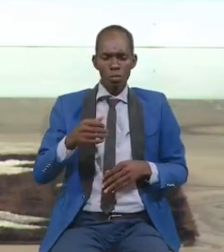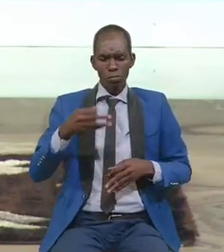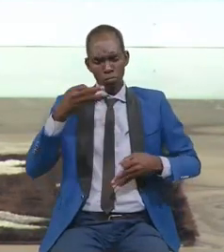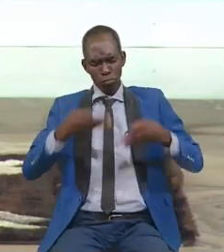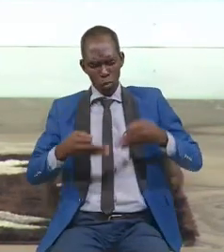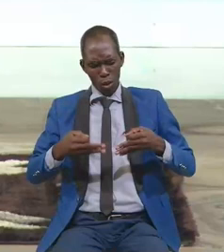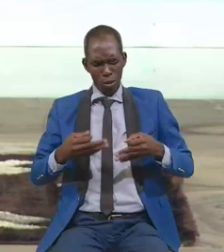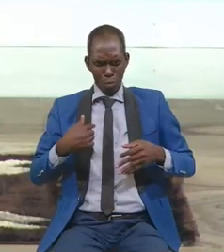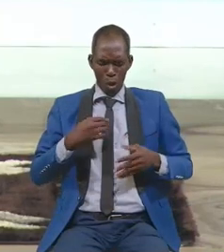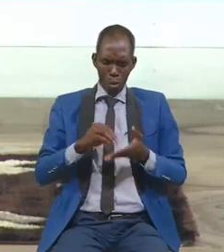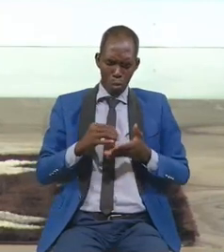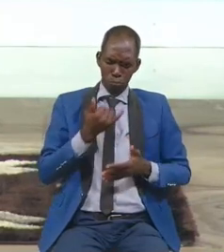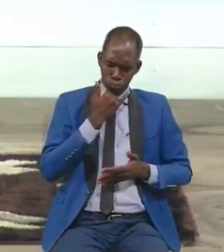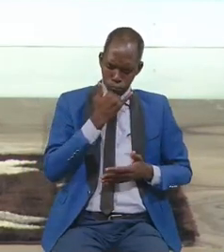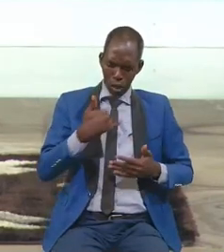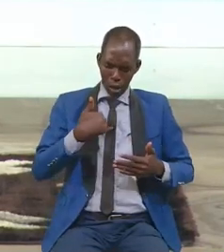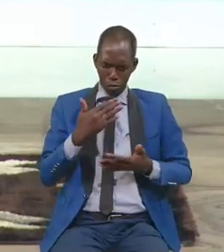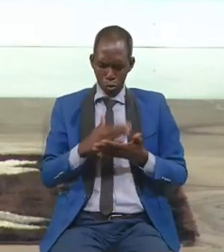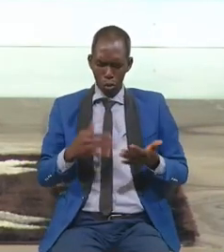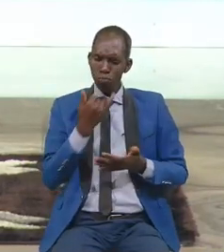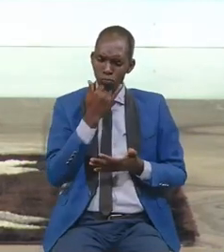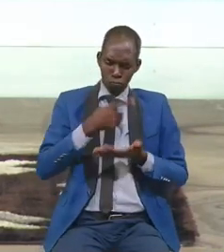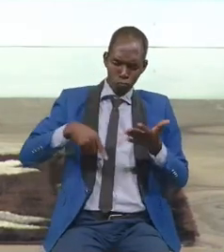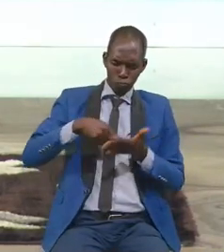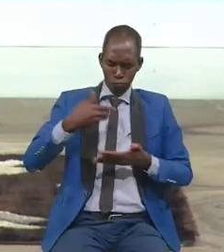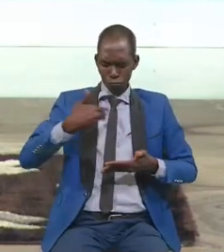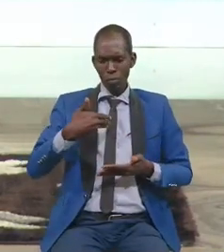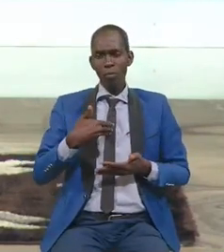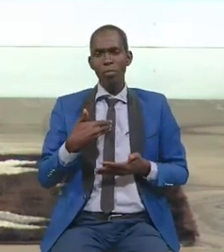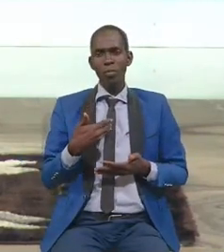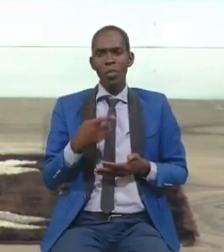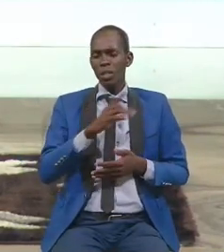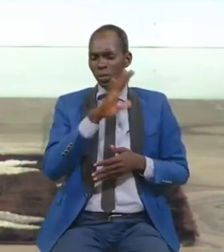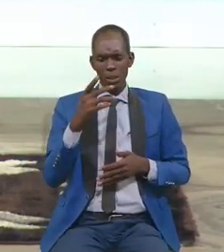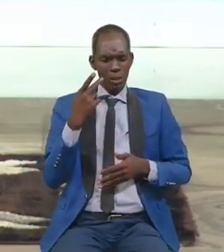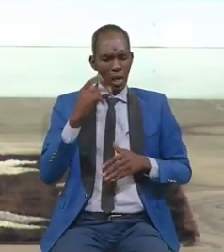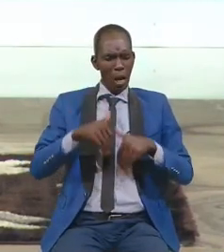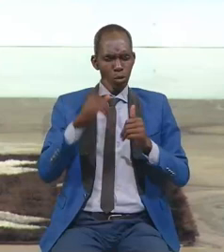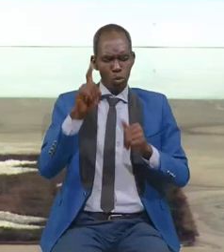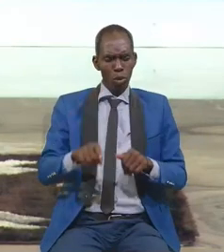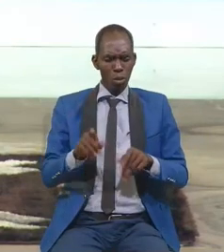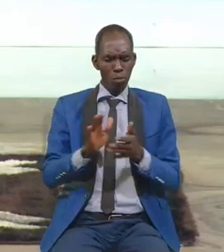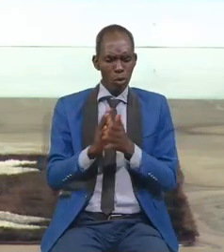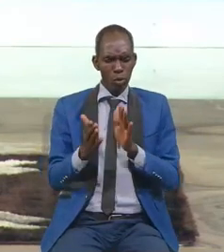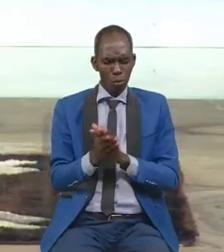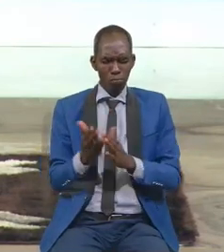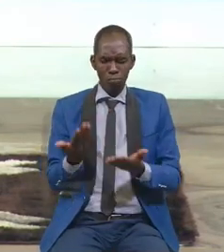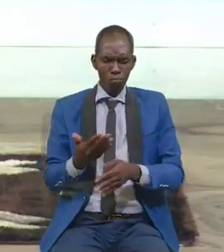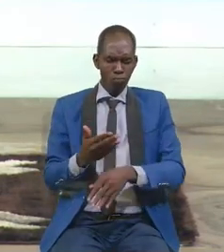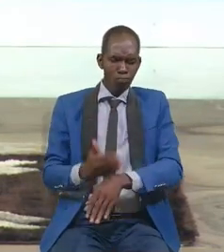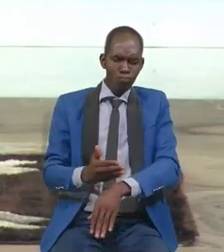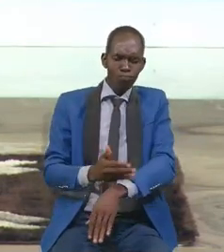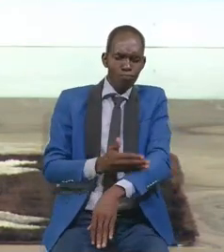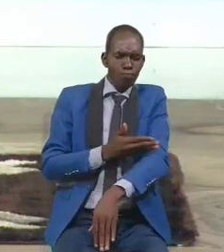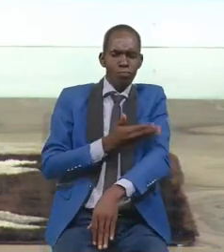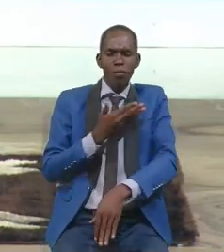vie. Vous ne pensez pas au domaine d'amélioration. Comment vous allez faire le progrès? Et tout le monde